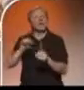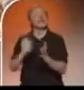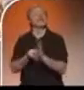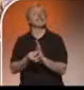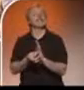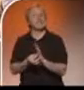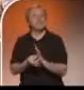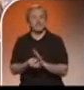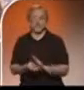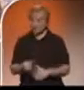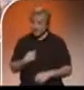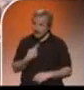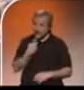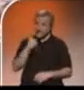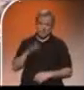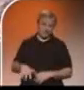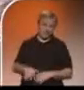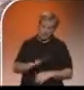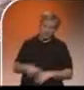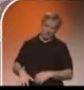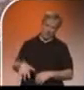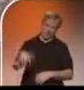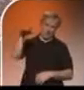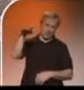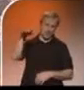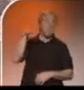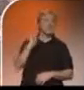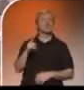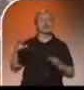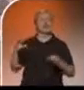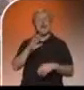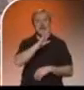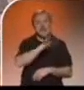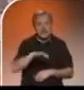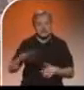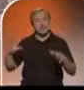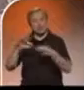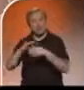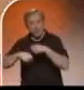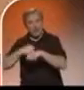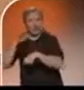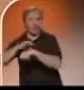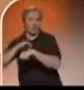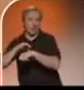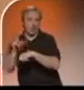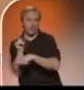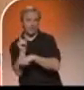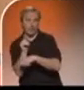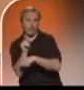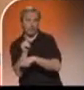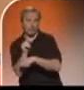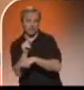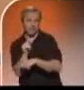kdy to dítě je natolik vyspělé, že je schopno spolupráce s lékařem. Mm-hmm. Čili u některého dítěte je to v 10 letech, u některého ve